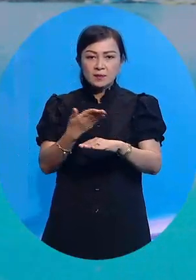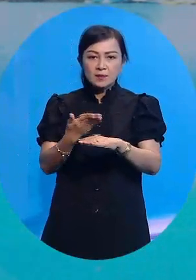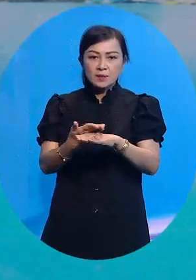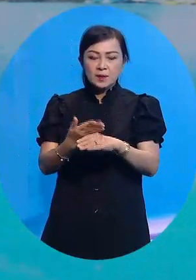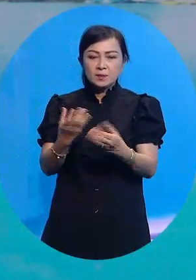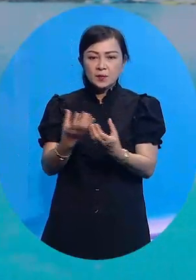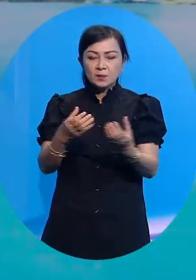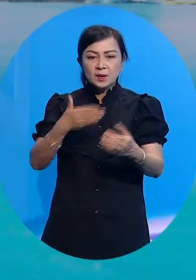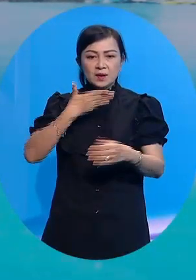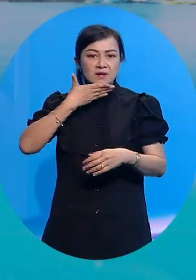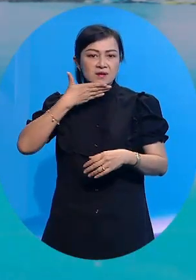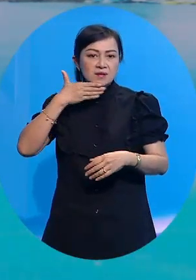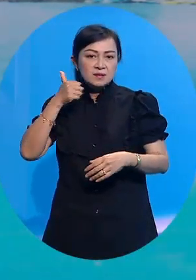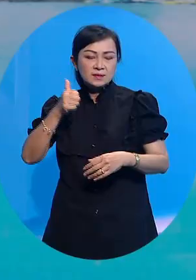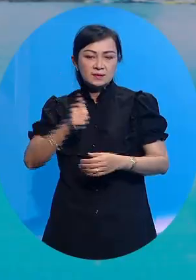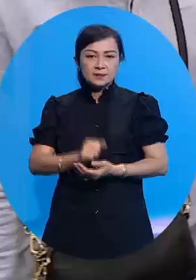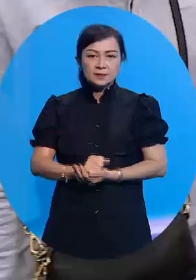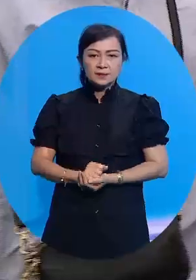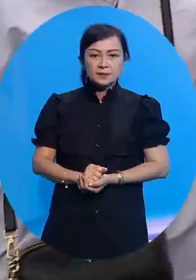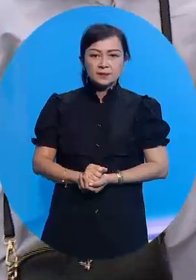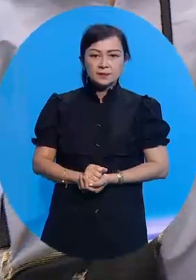phê nông sản độc đáo.